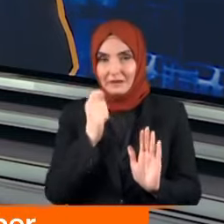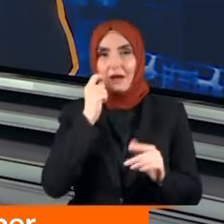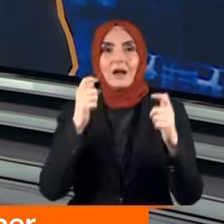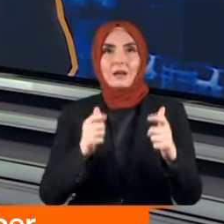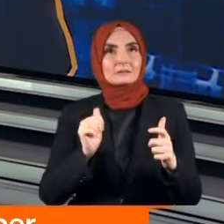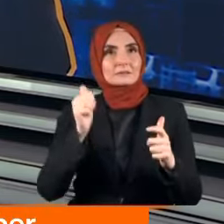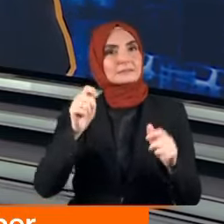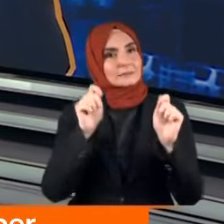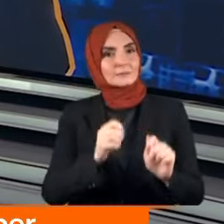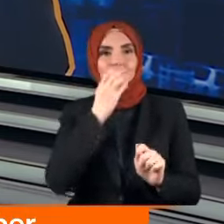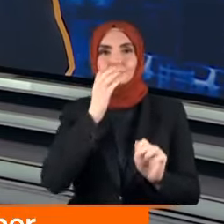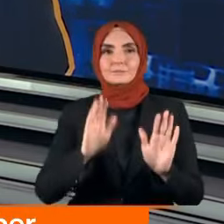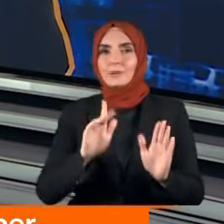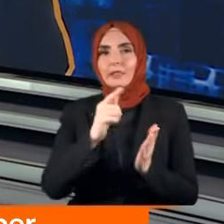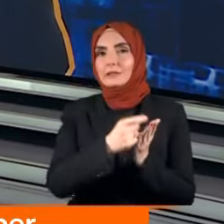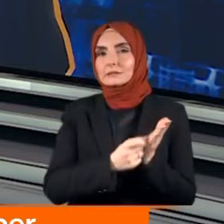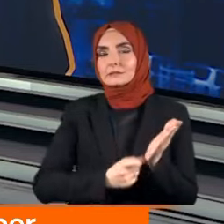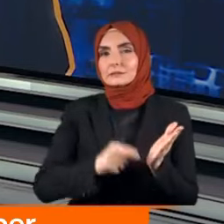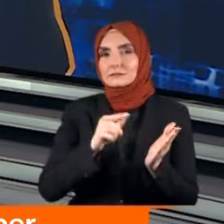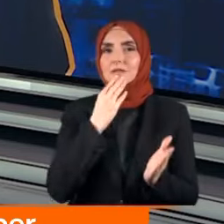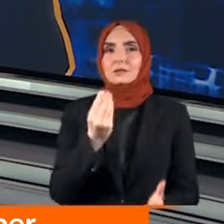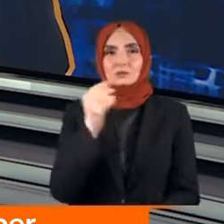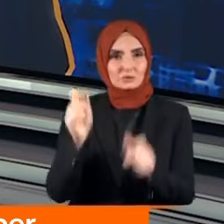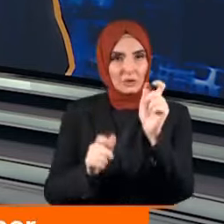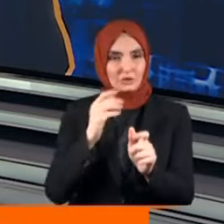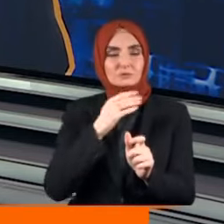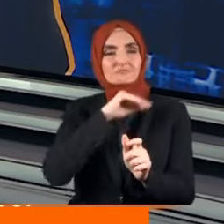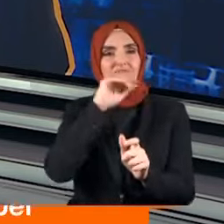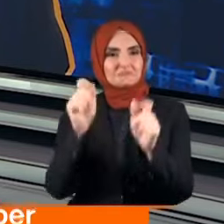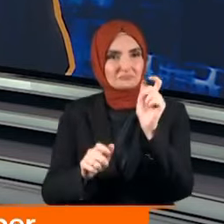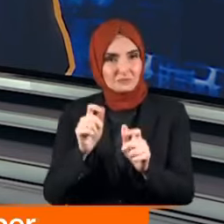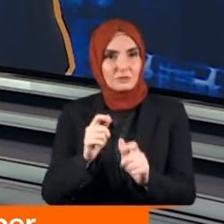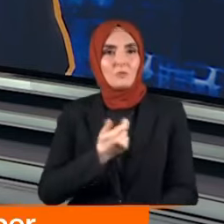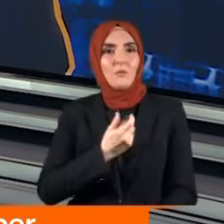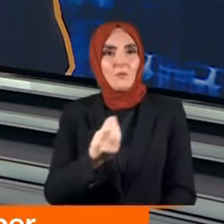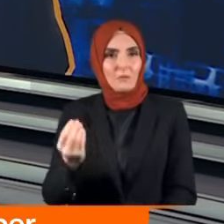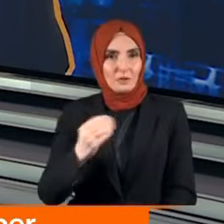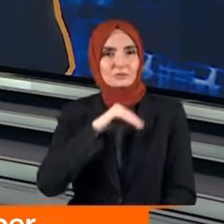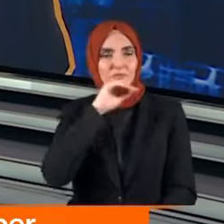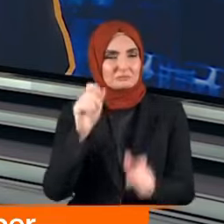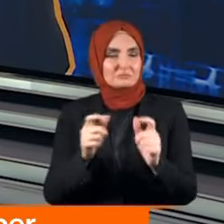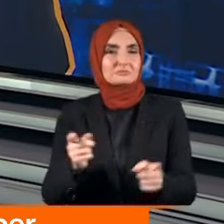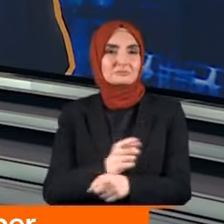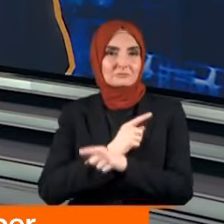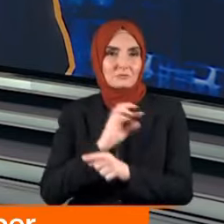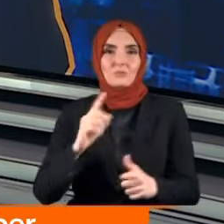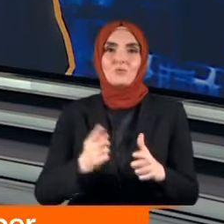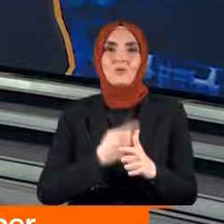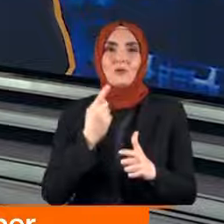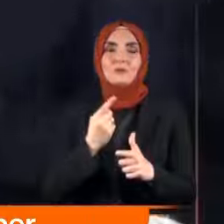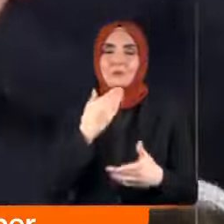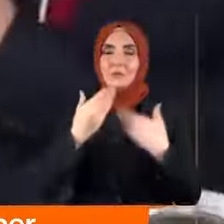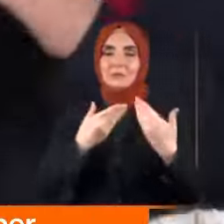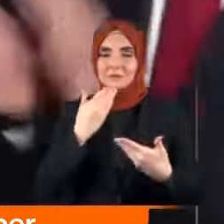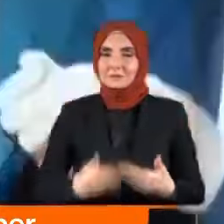ise gencinden yaşlısına, öğrencisinden emeklisine yüzleri güldürecek onlarca proje saydı Turgut Altınok.